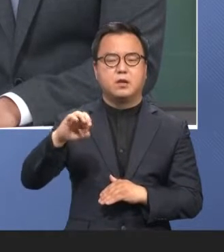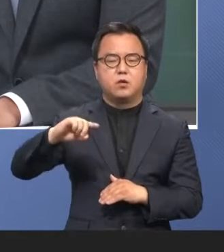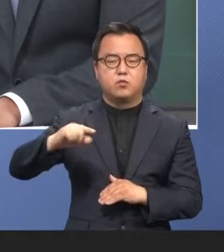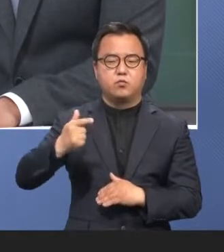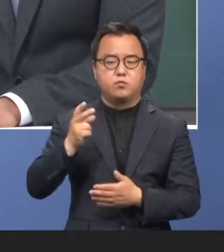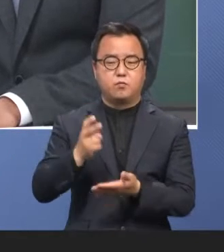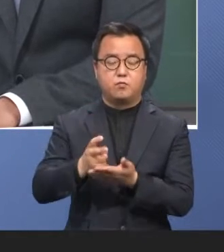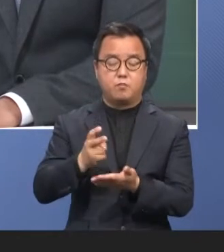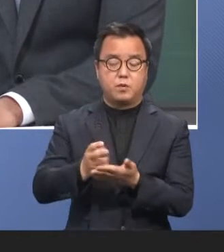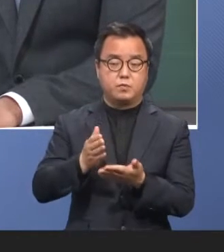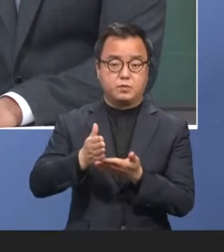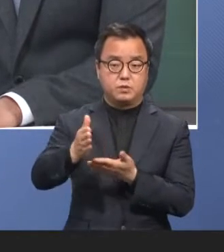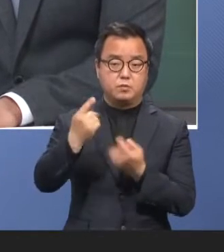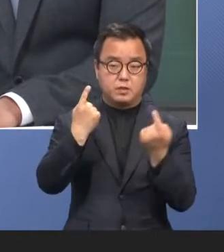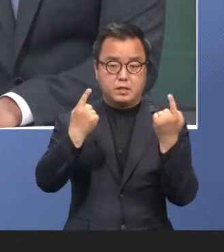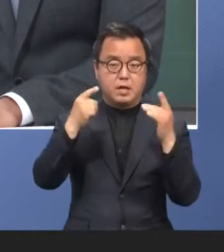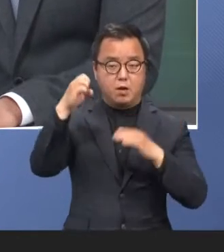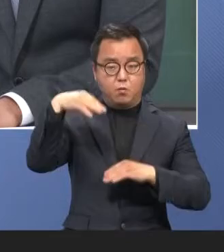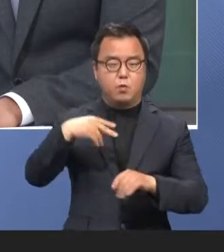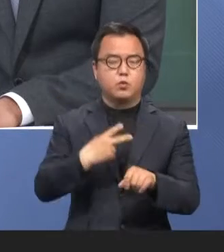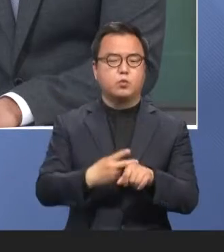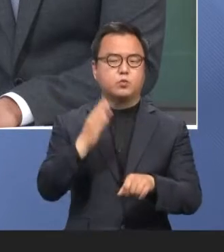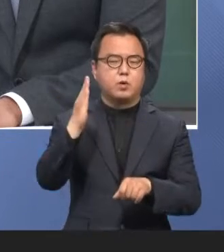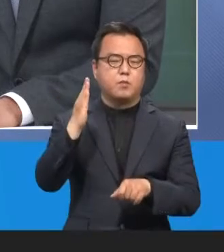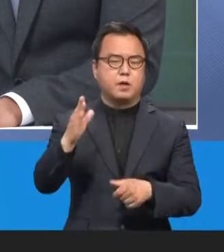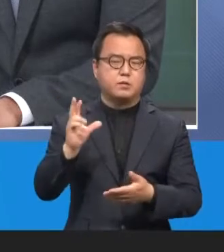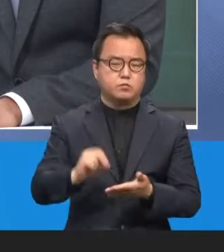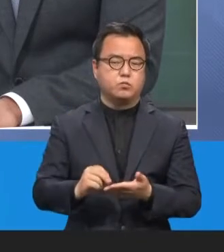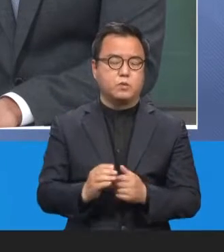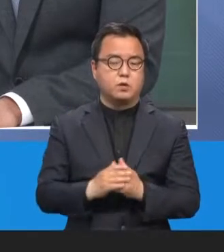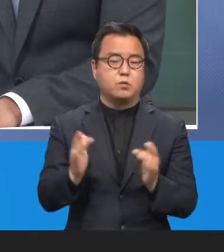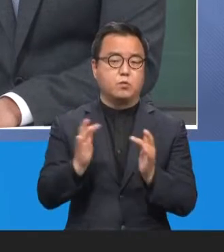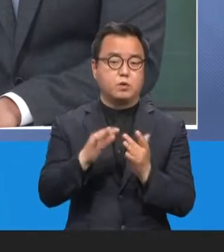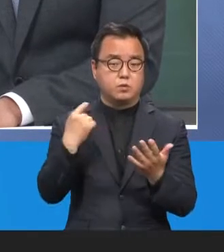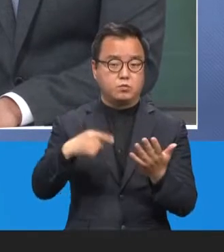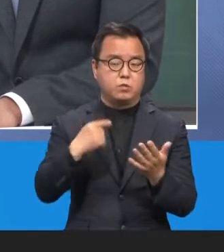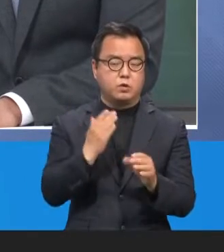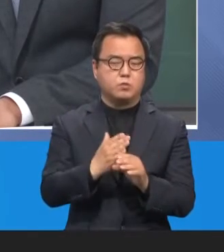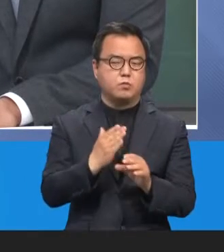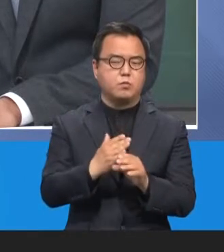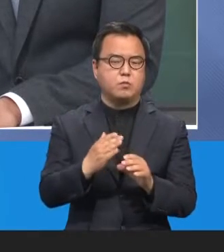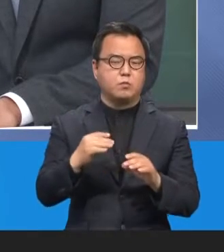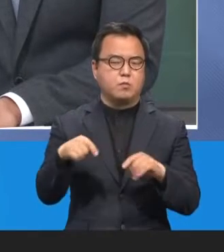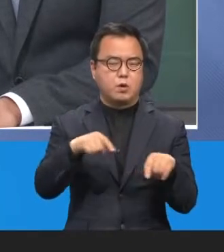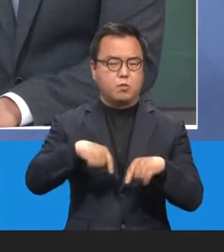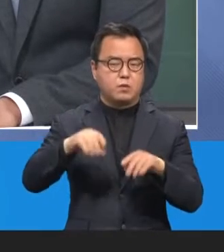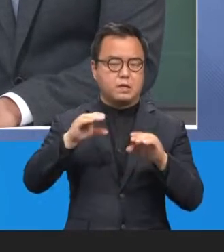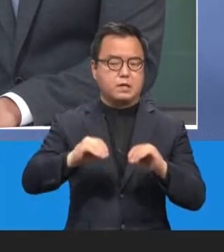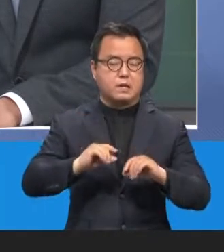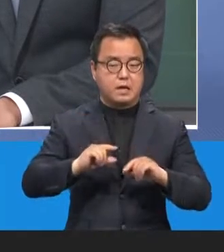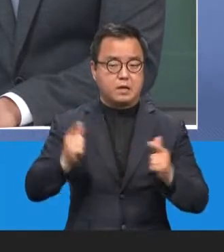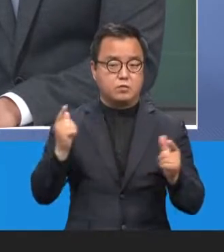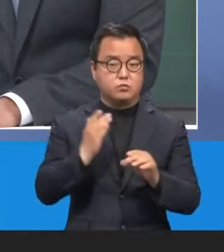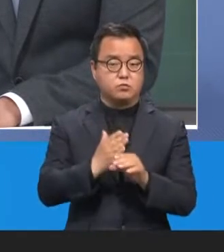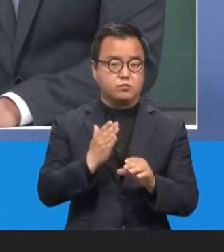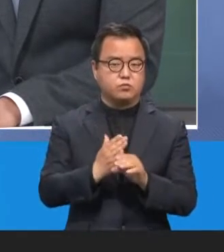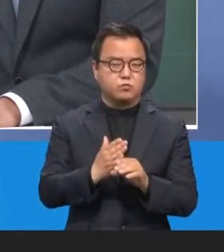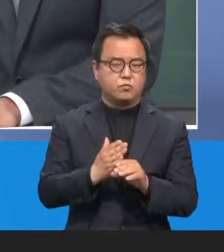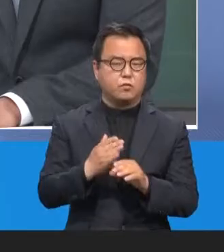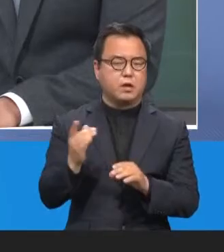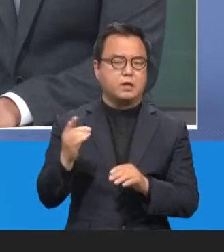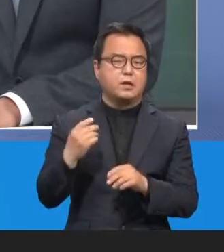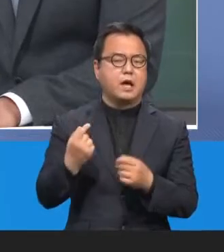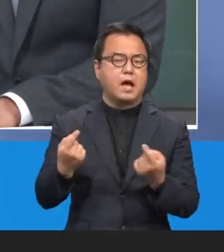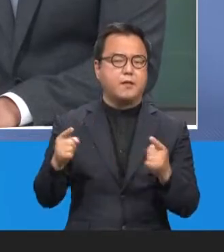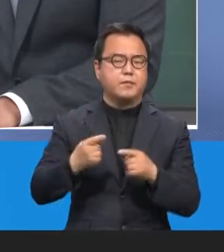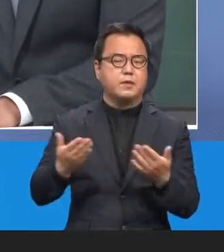발언이 구설수에 올랐습니다 이 교수는 온라인수업 과정에서 오디오를 끄지 않은 채 동료 교수에게 학기마다 흑인 학생들의